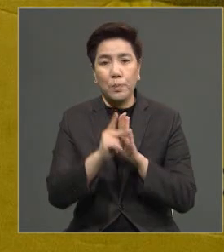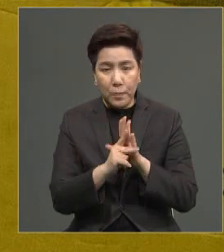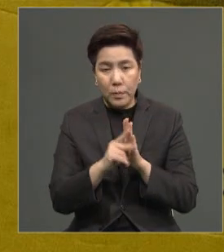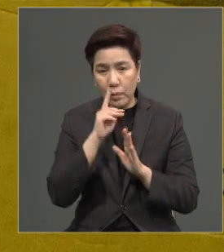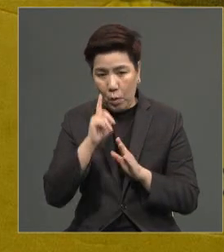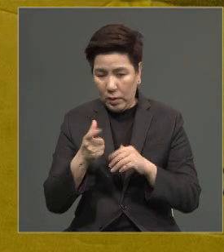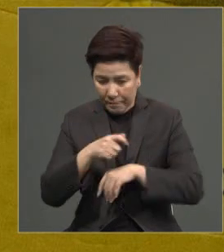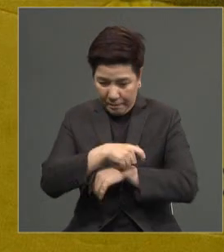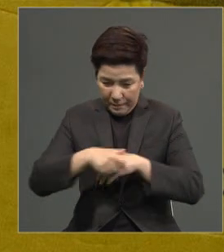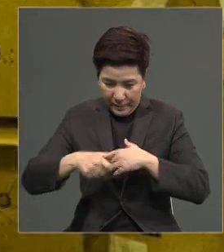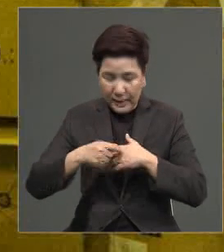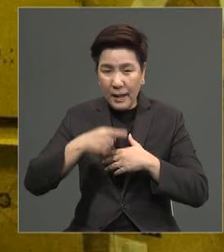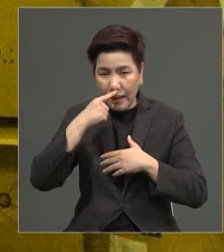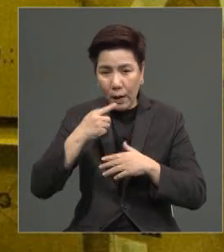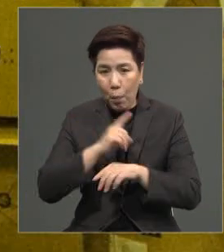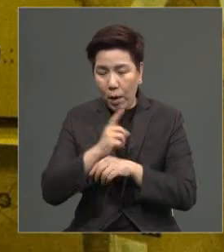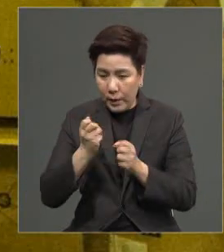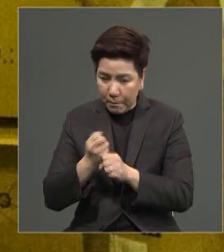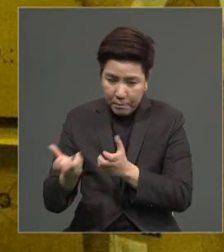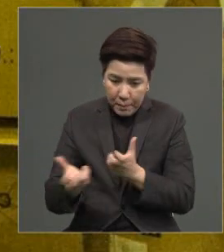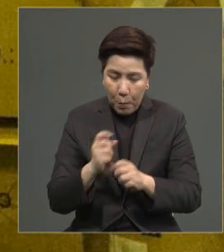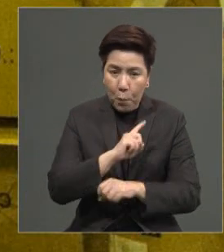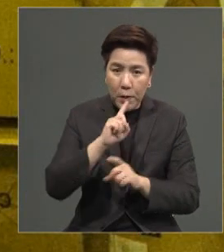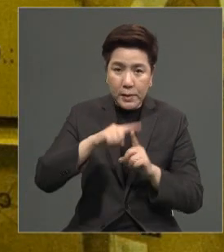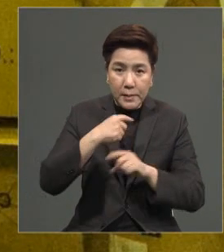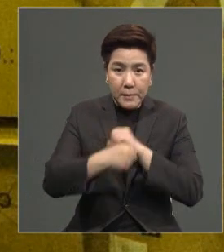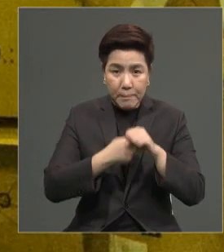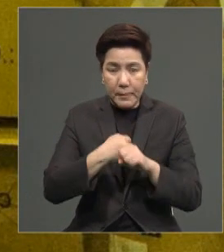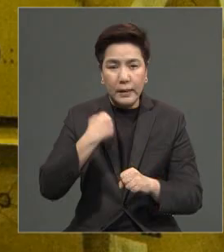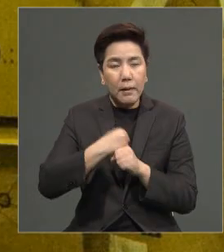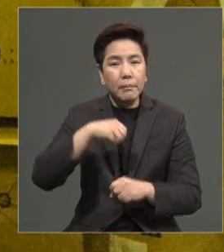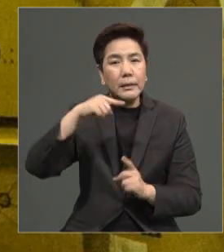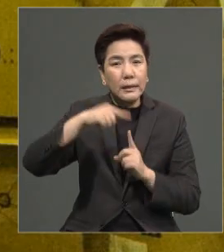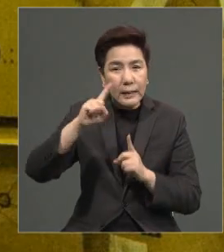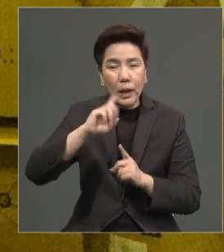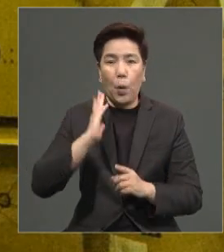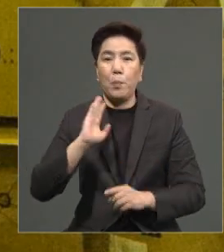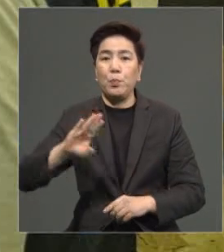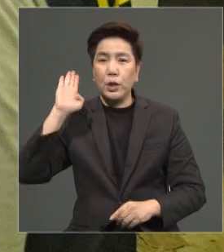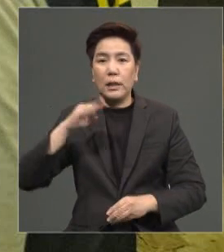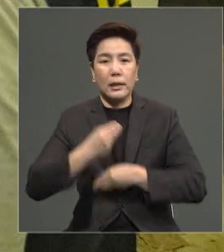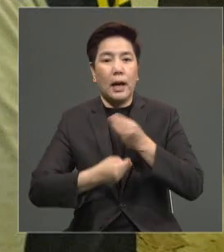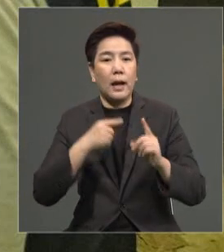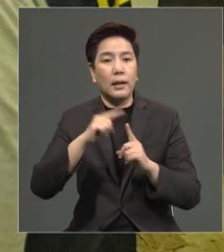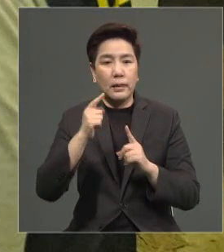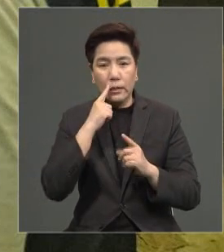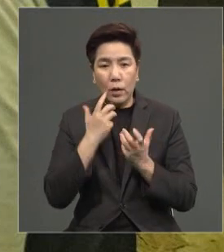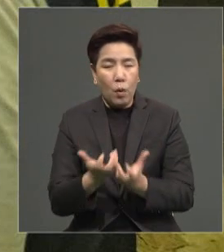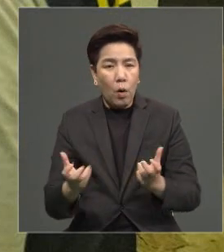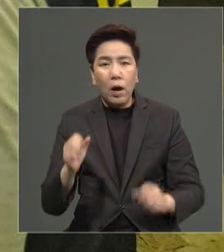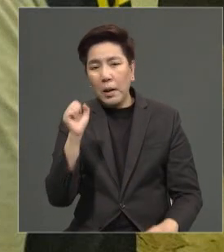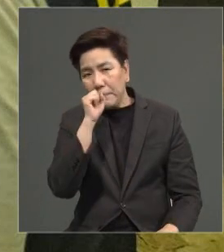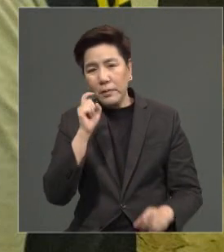ฉลักภาษาไทยต้องระบุวันที่ผลิตวันเดือนปีนะครับสถานที่ผลิตแล้วก็ผู้จัดจำหน่ายโดยใครซึ่งพวกชุดเครื่องเสียง